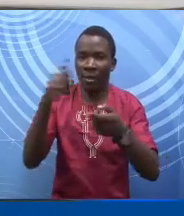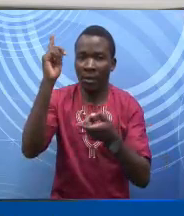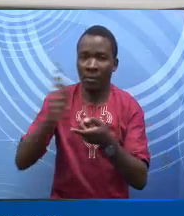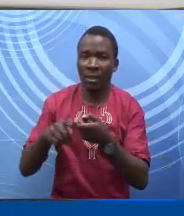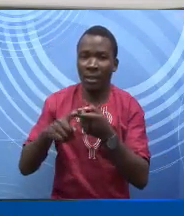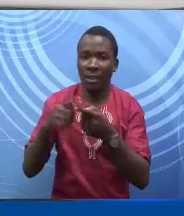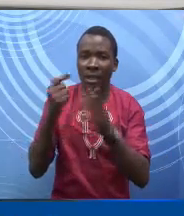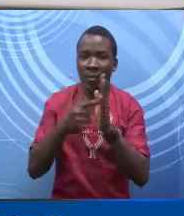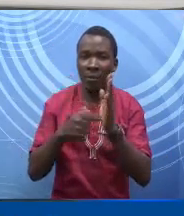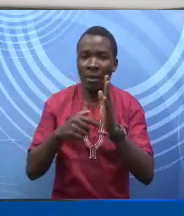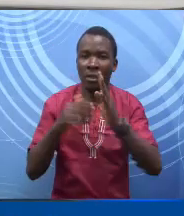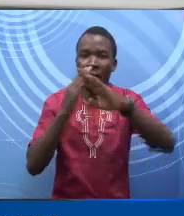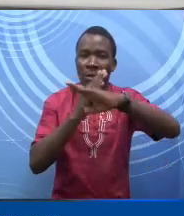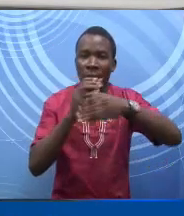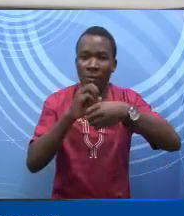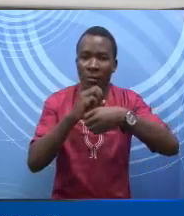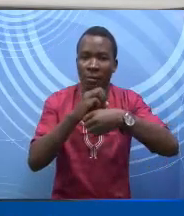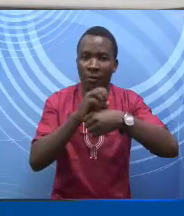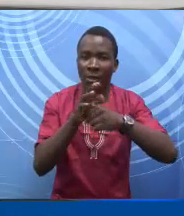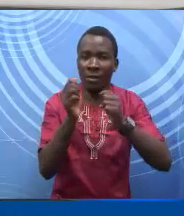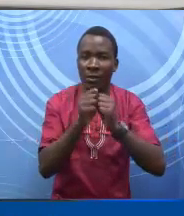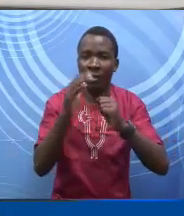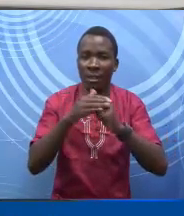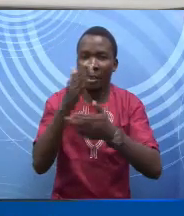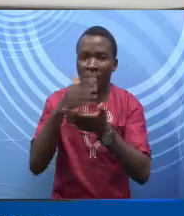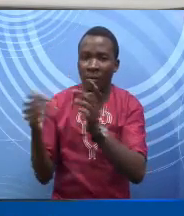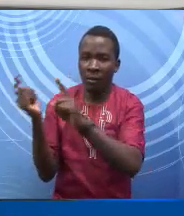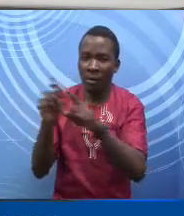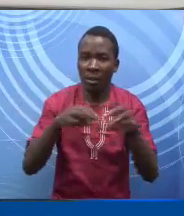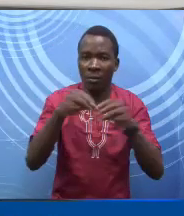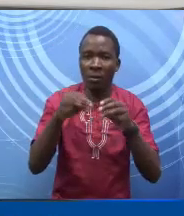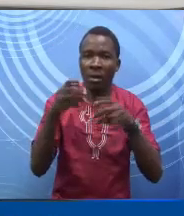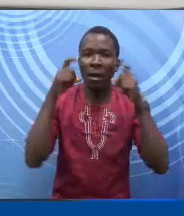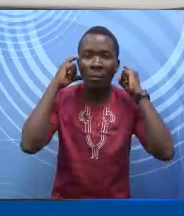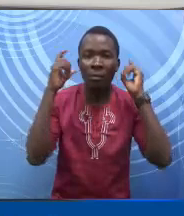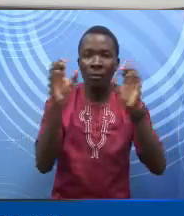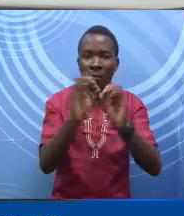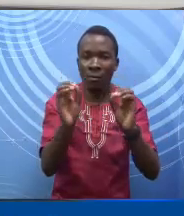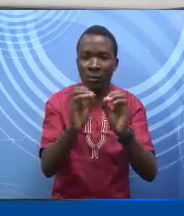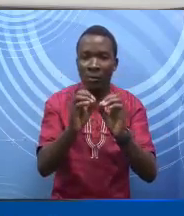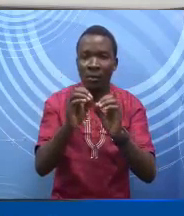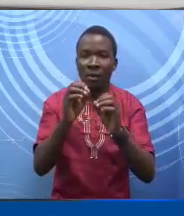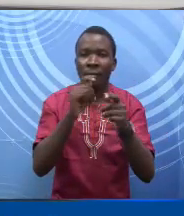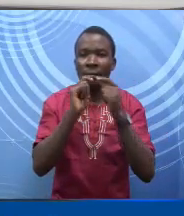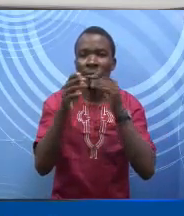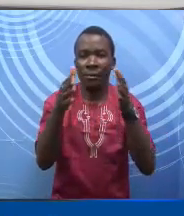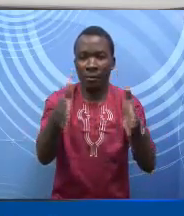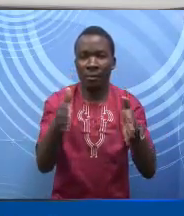icyorezo cya COVID-19 aho ngo hari n'abaza muri iri soko batambaye agapfukamunwa. Remi Ngabo